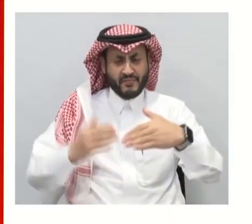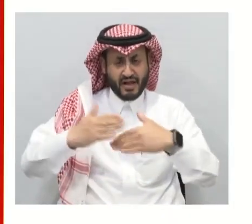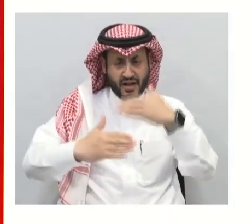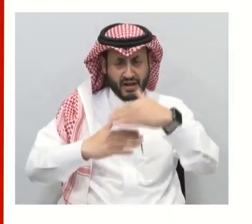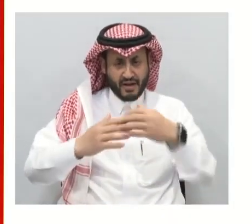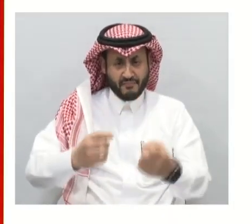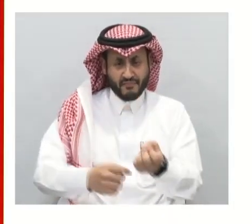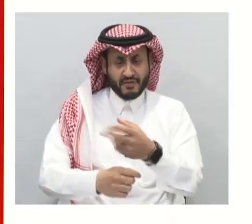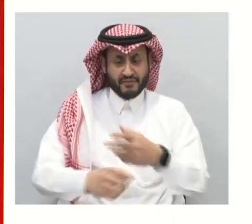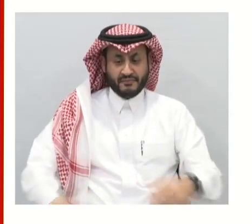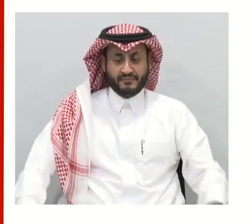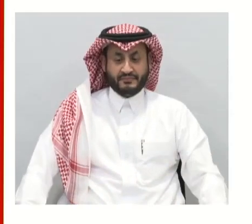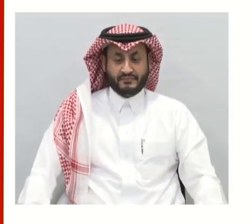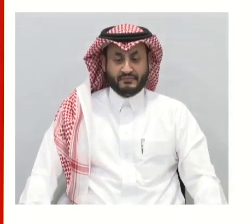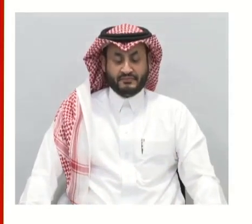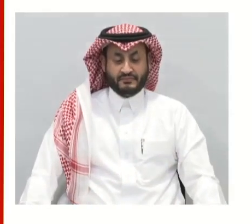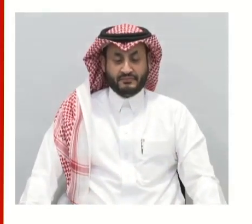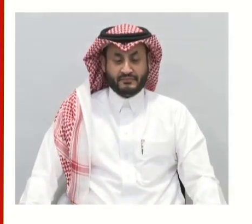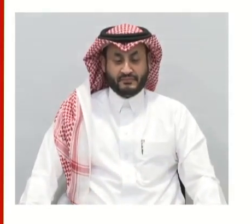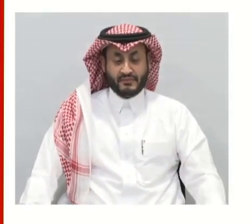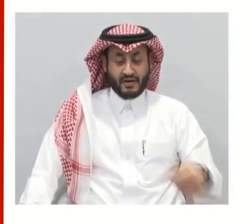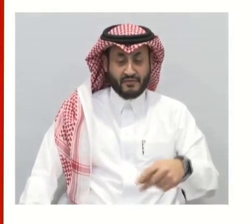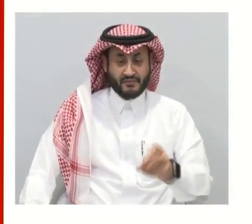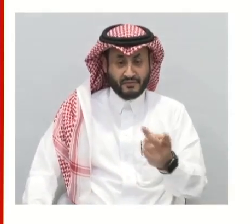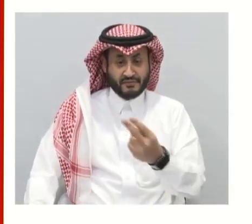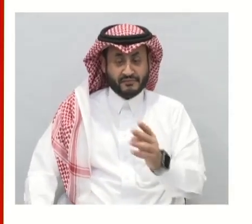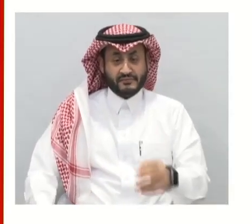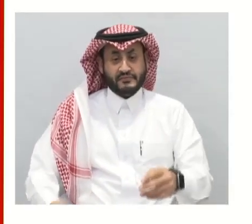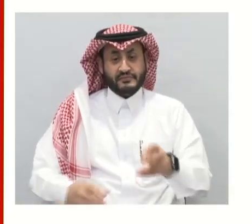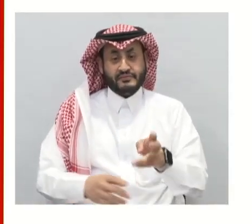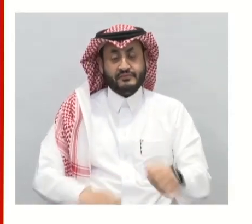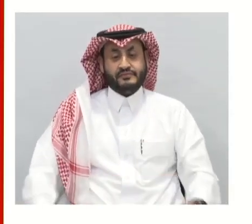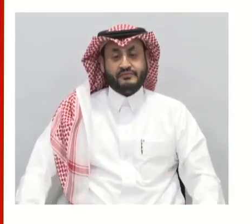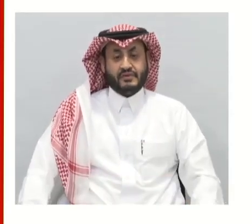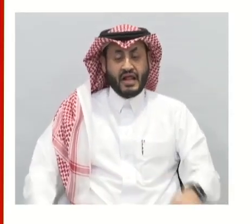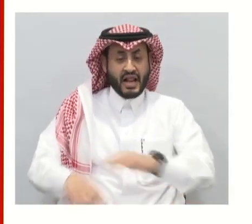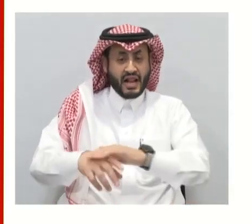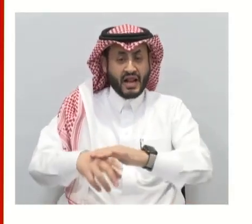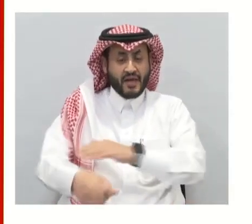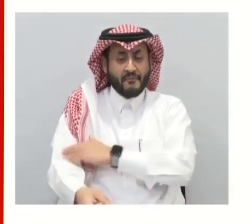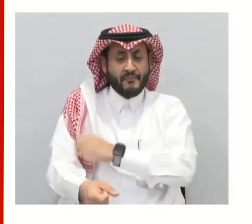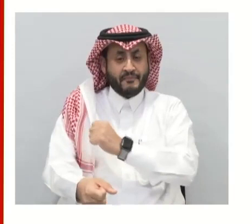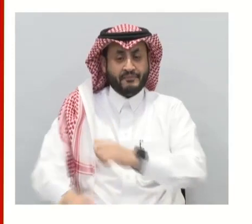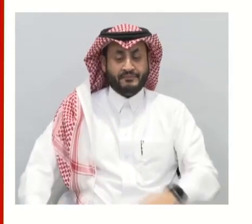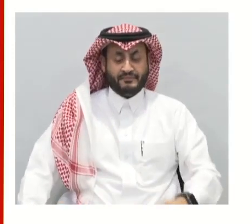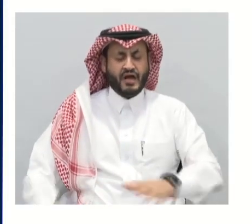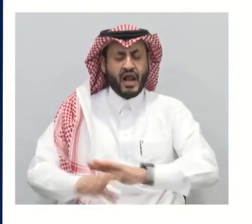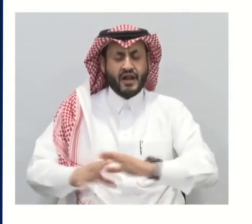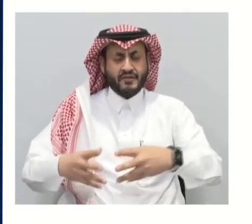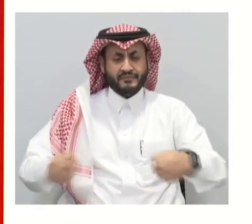في هذا الفصل لدينا درسان الدرس الاول الجلد والعضلات وانتهينا منه بالكامل